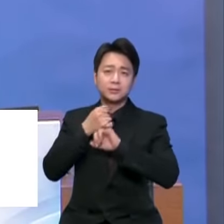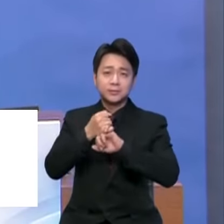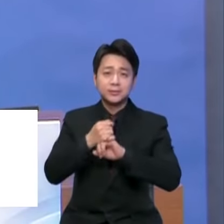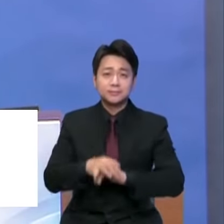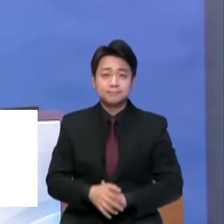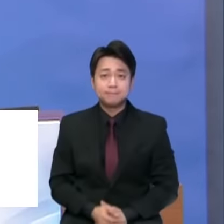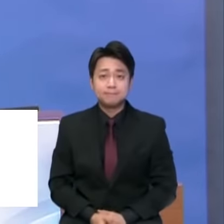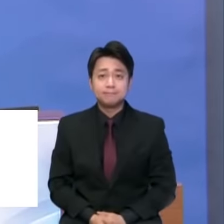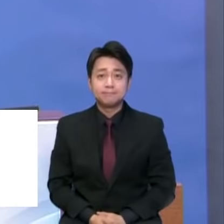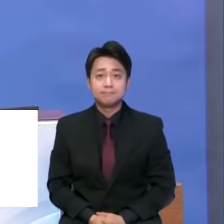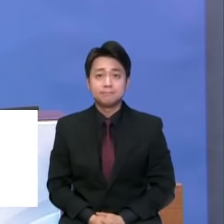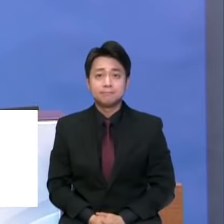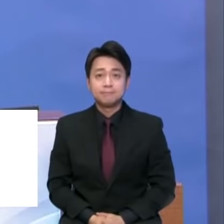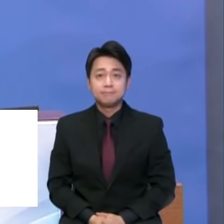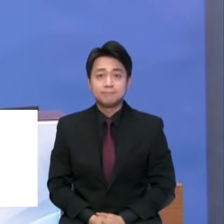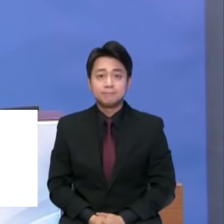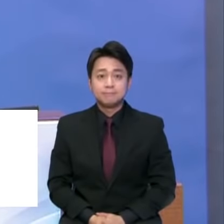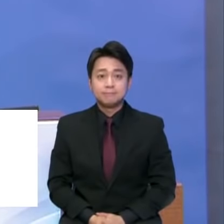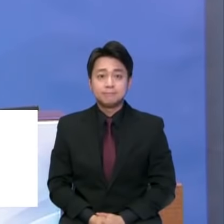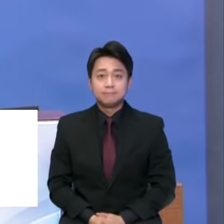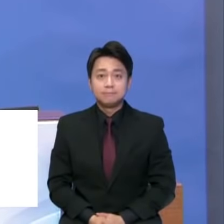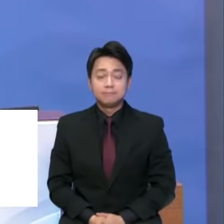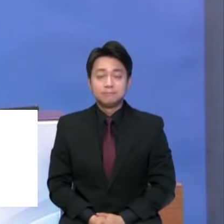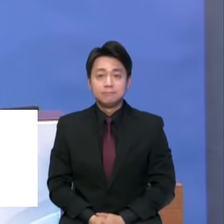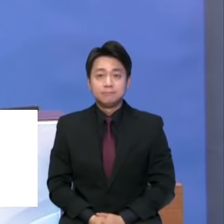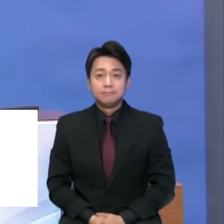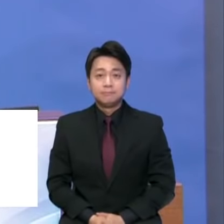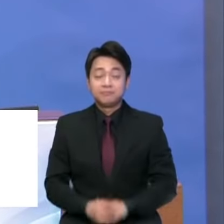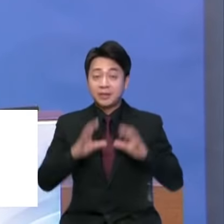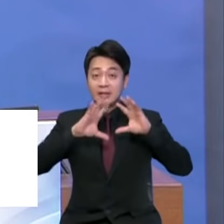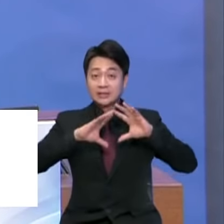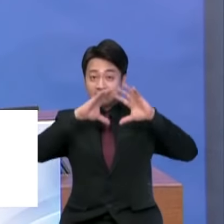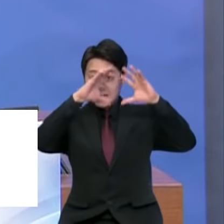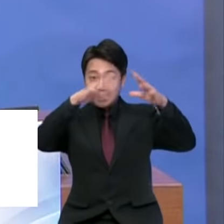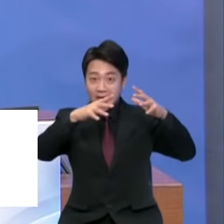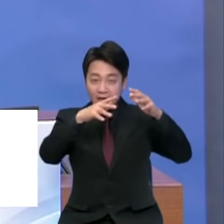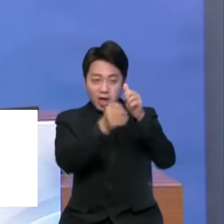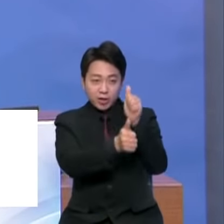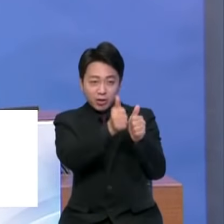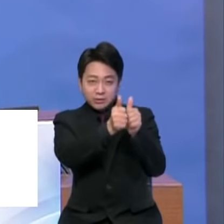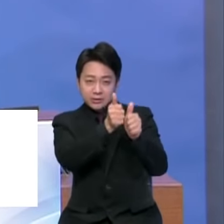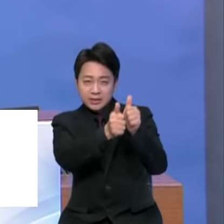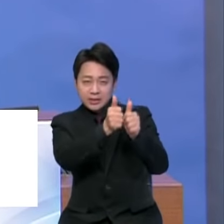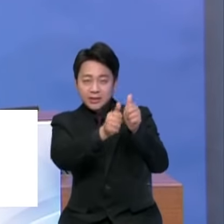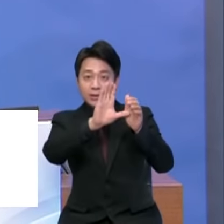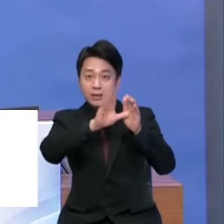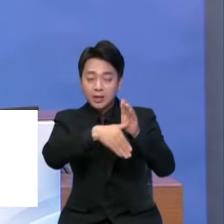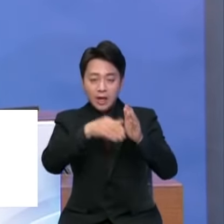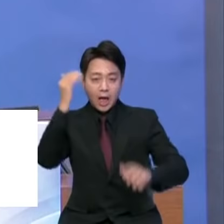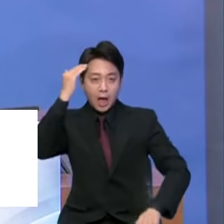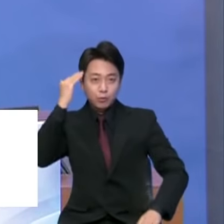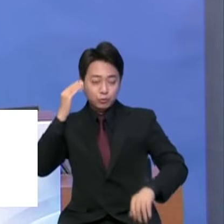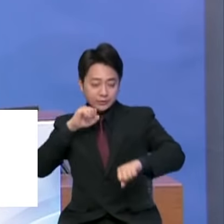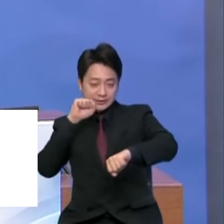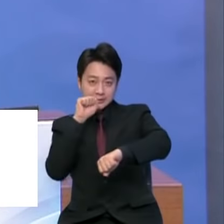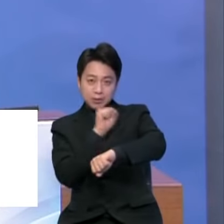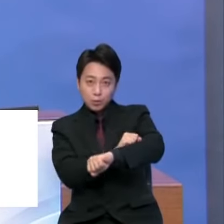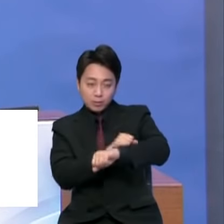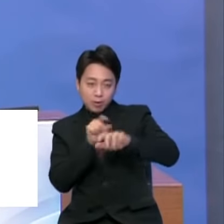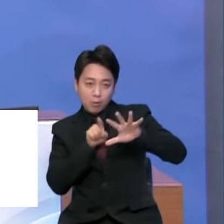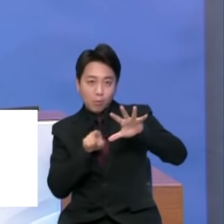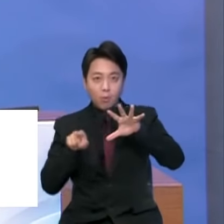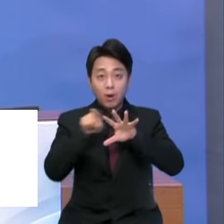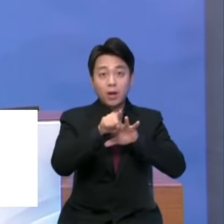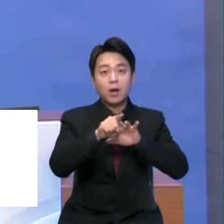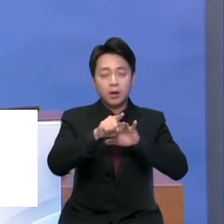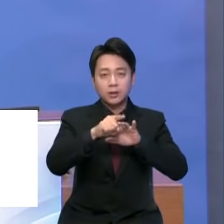우리는 격동하는 세계 질서에 슬기롭게 대처하면서 다음 세대에 평화롭고 활기찬